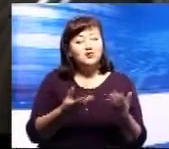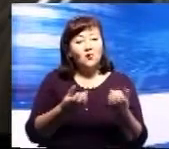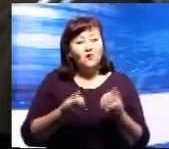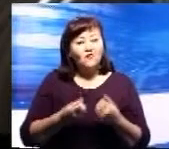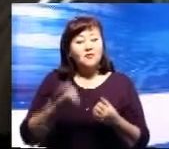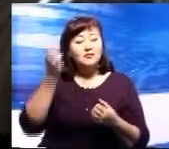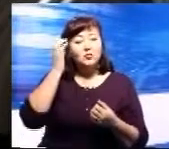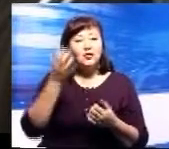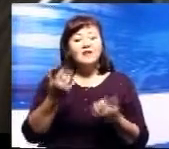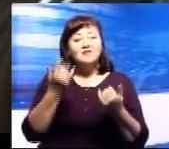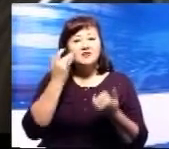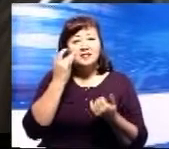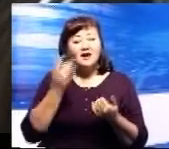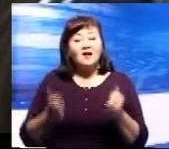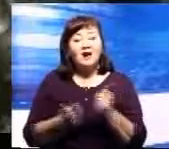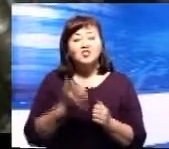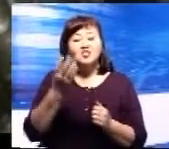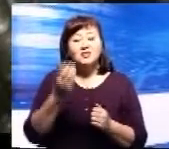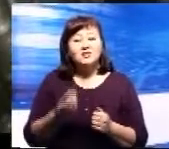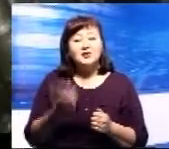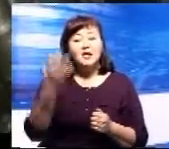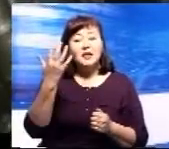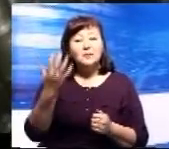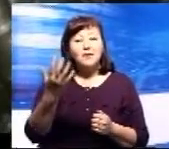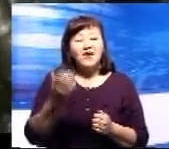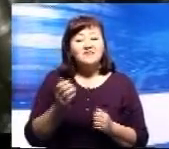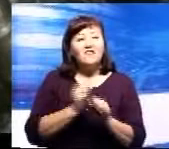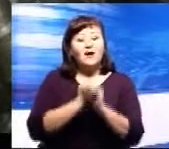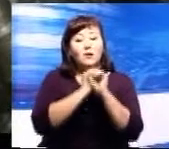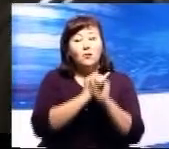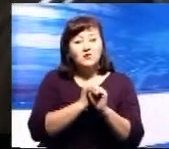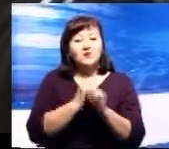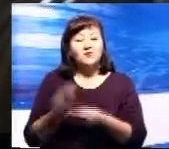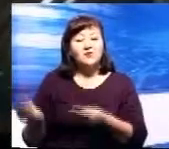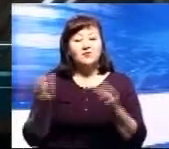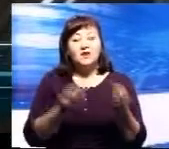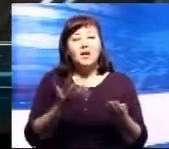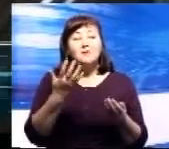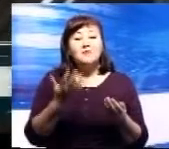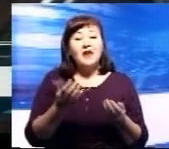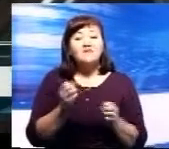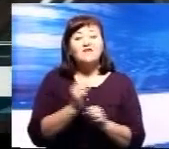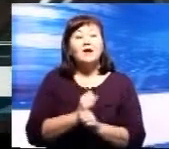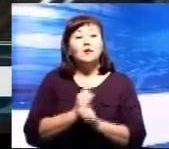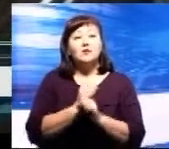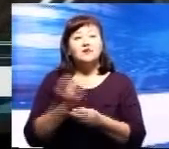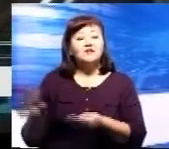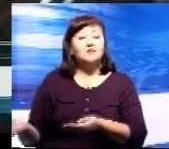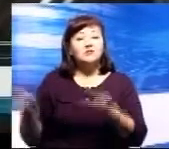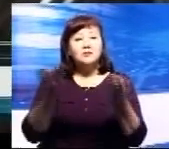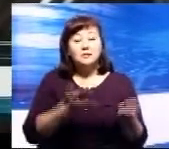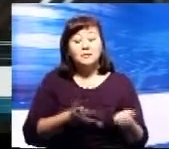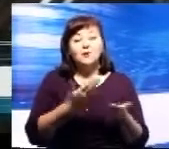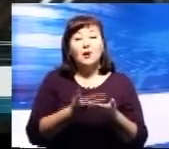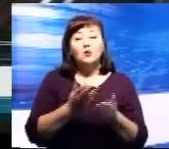вагонов привозит, 5 вагонов до обеда, 5 вагонов после обеда. Люди ждут. Вот 5 вагонов привезут, например, разгрузят. Кто